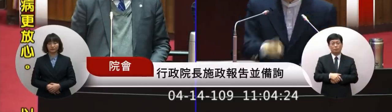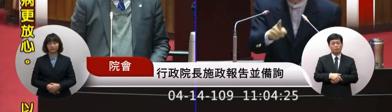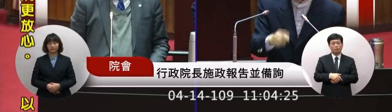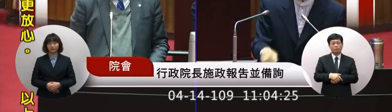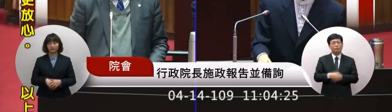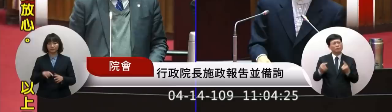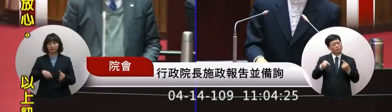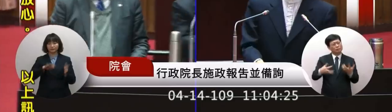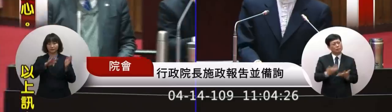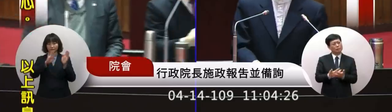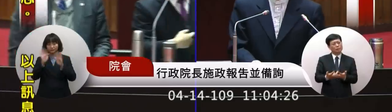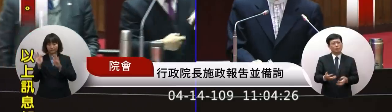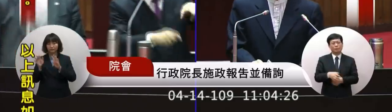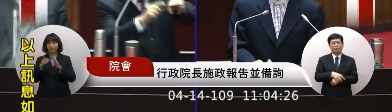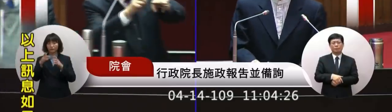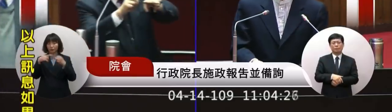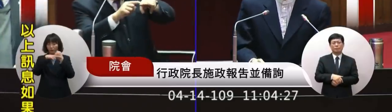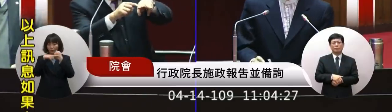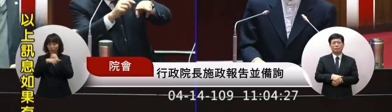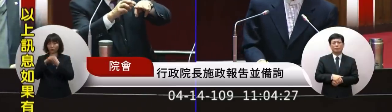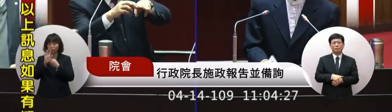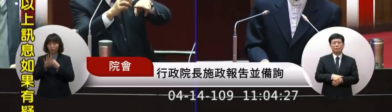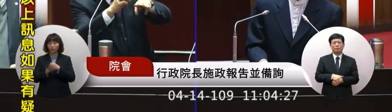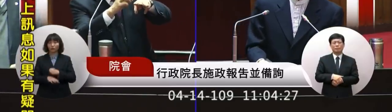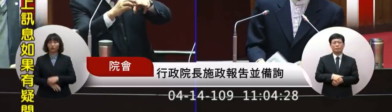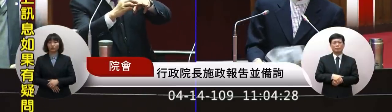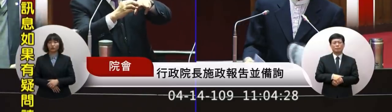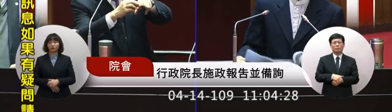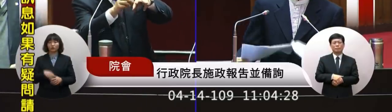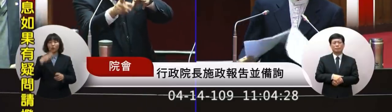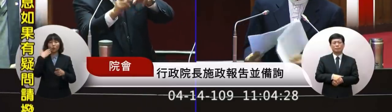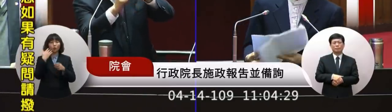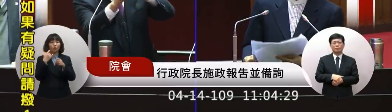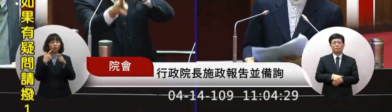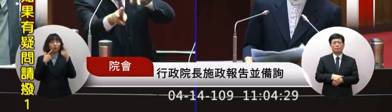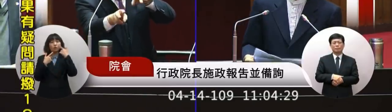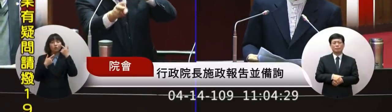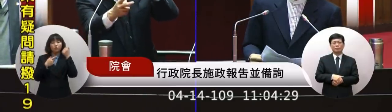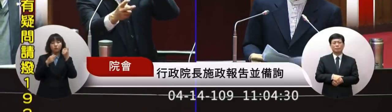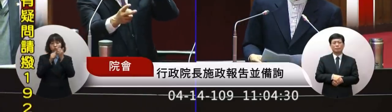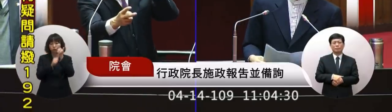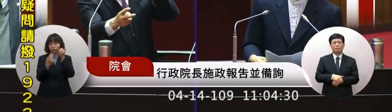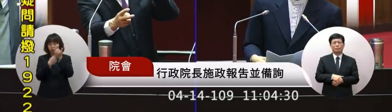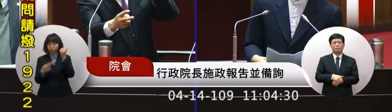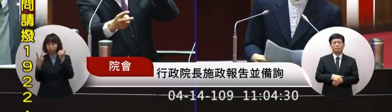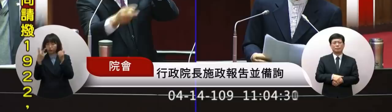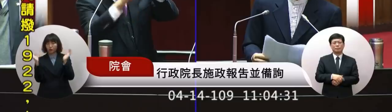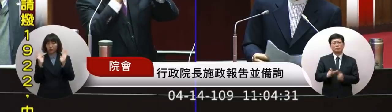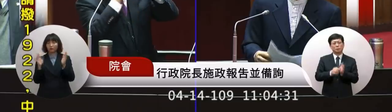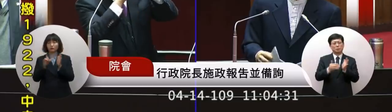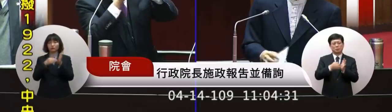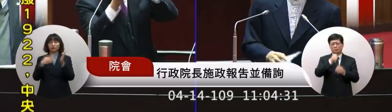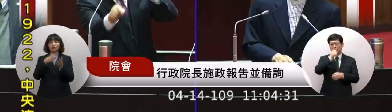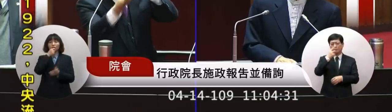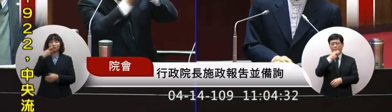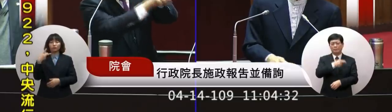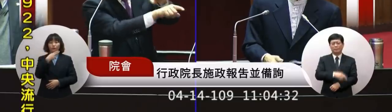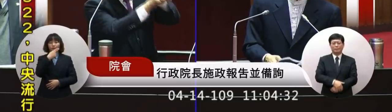哦，这个哇，因有婚讯，那个老爸都两个囝啊，两个。